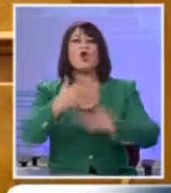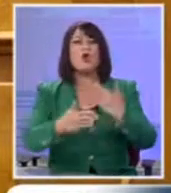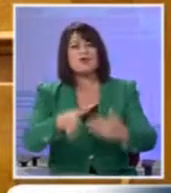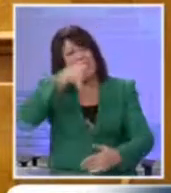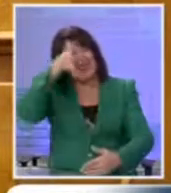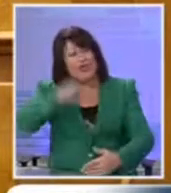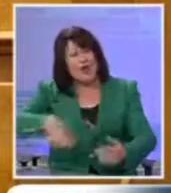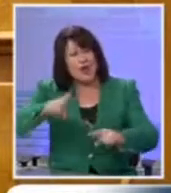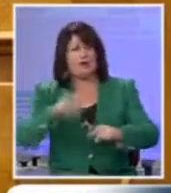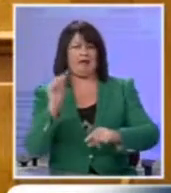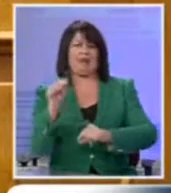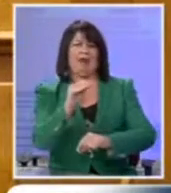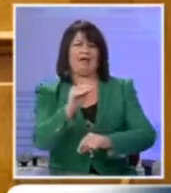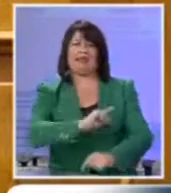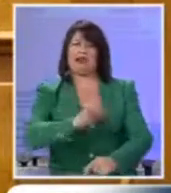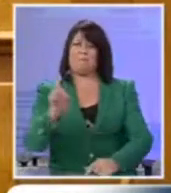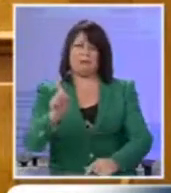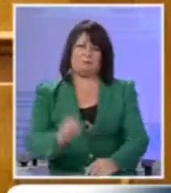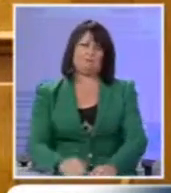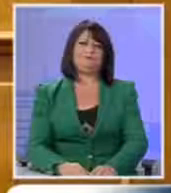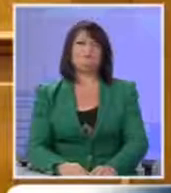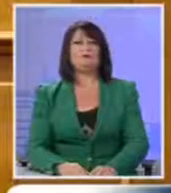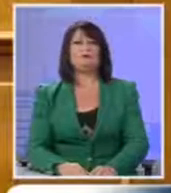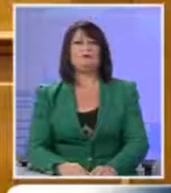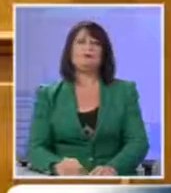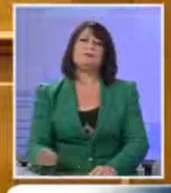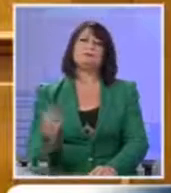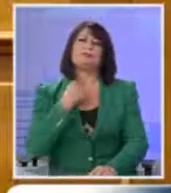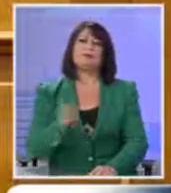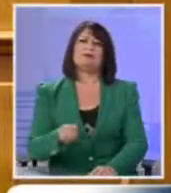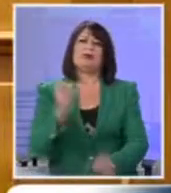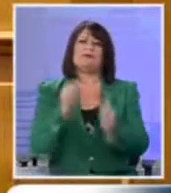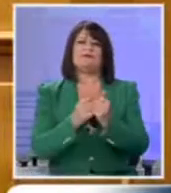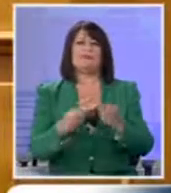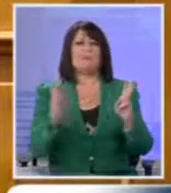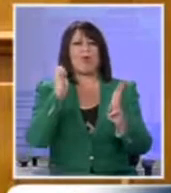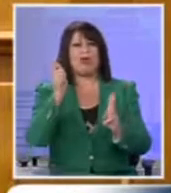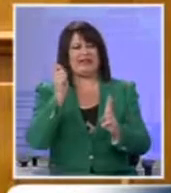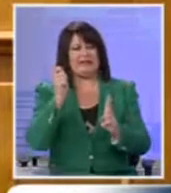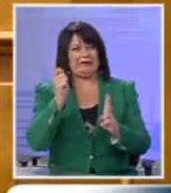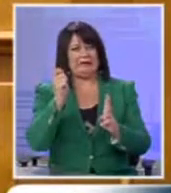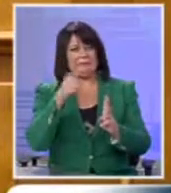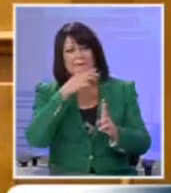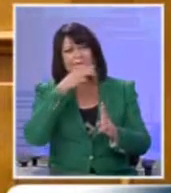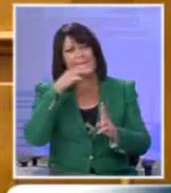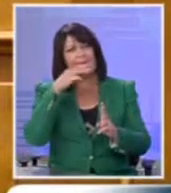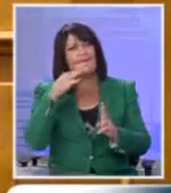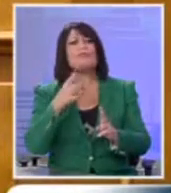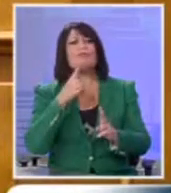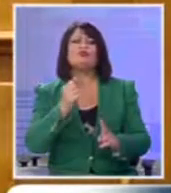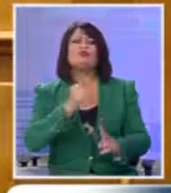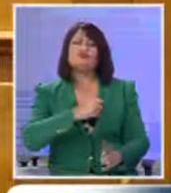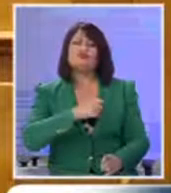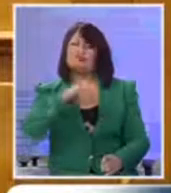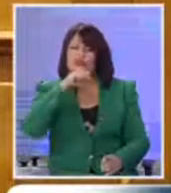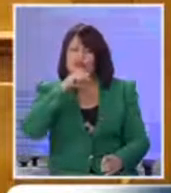ιδρώτα των Ελλήνων. Απέναντι στην αποτυχημένη νεοφιλελεύθερη πολιτική που ασπάζεται πρακτικές